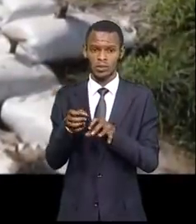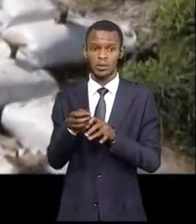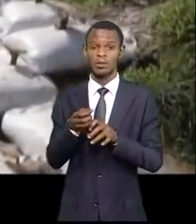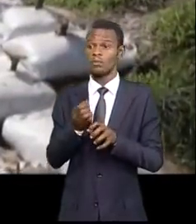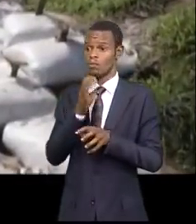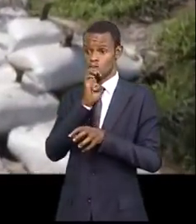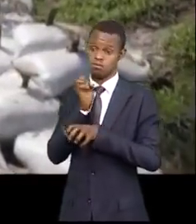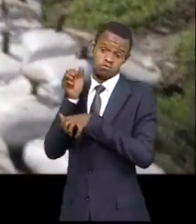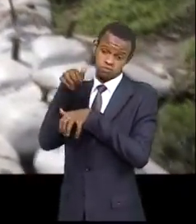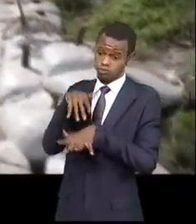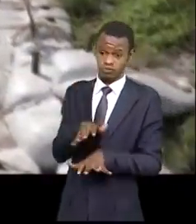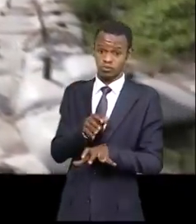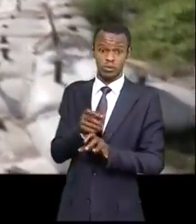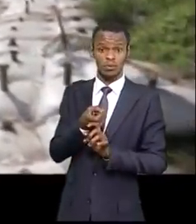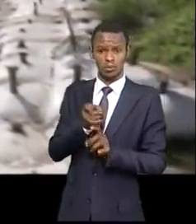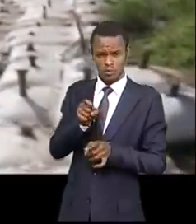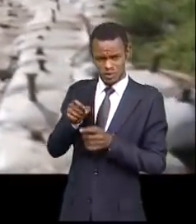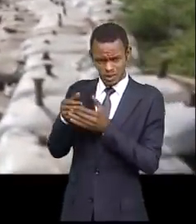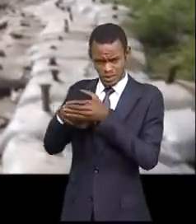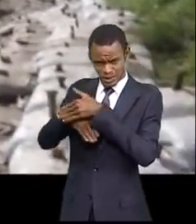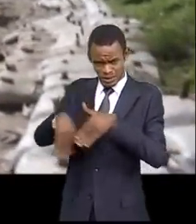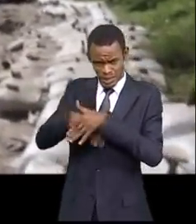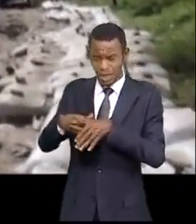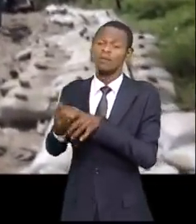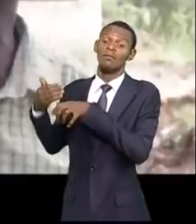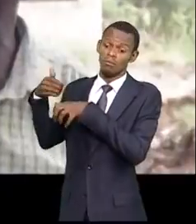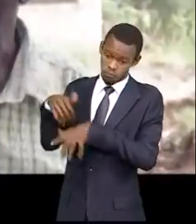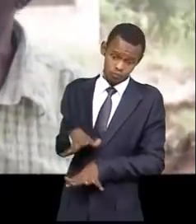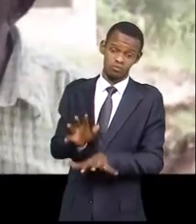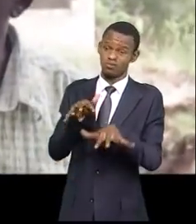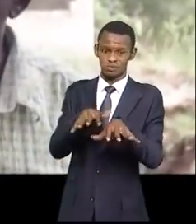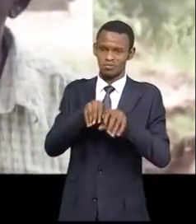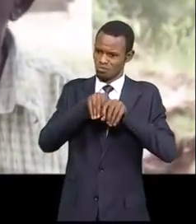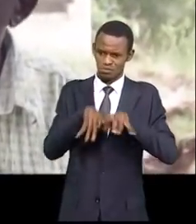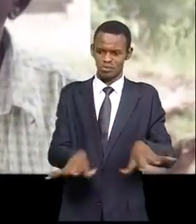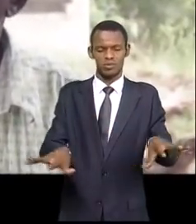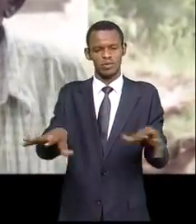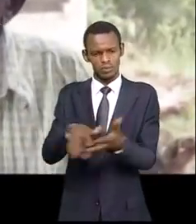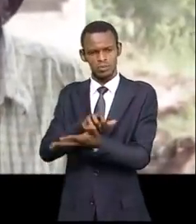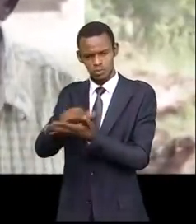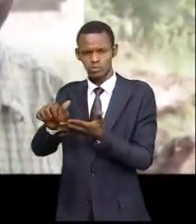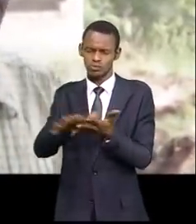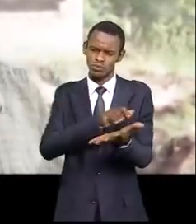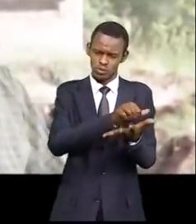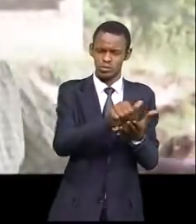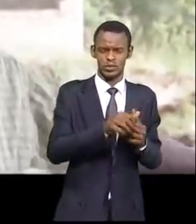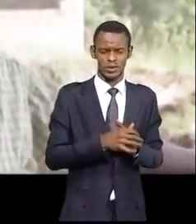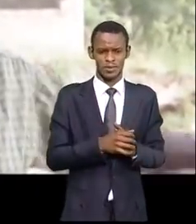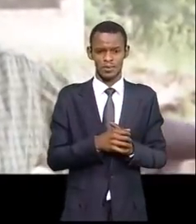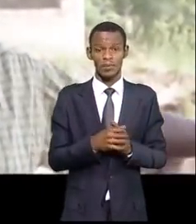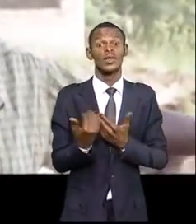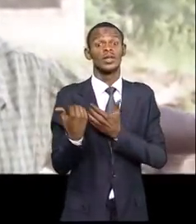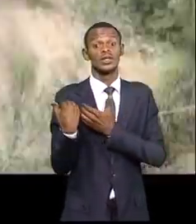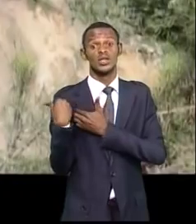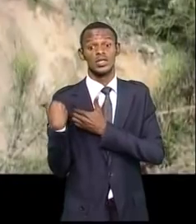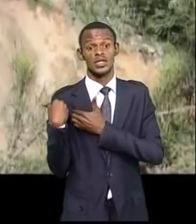et toutes ces eaux là arrivent jusque vers les balles jc là où son combat beynat manche est la localité ducati matin